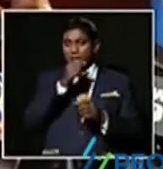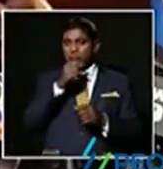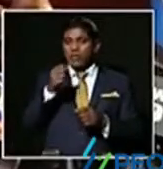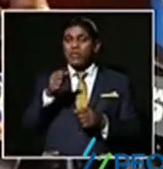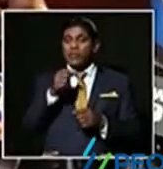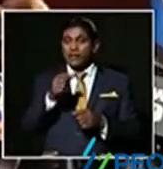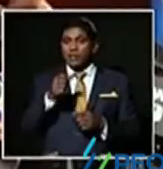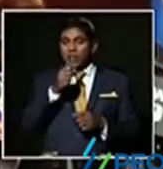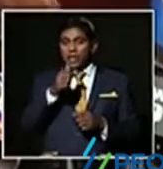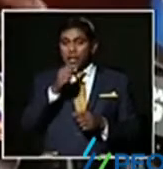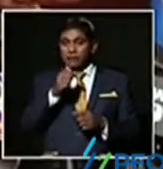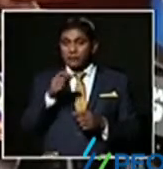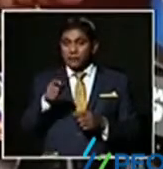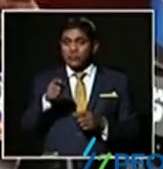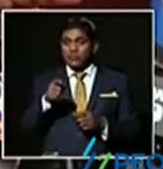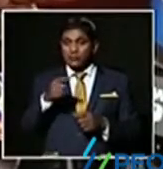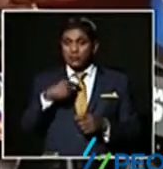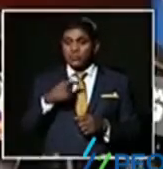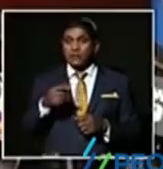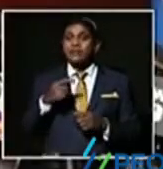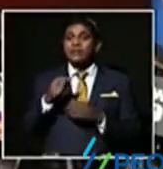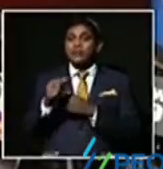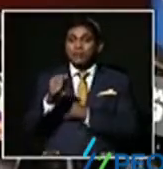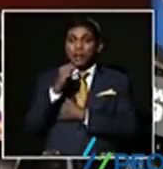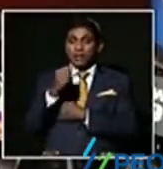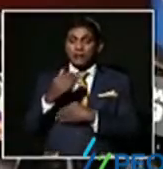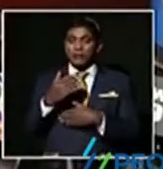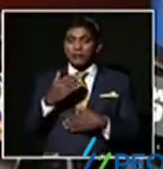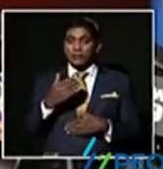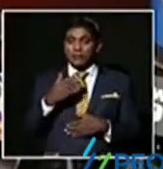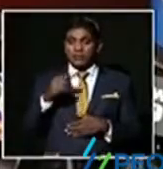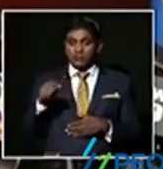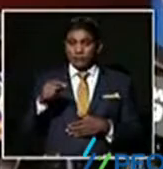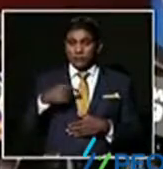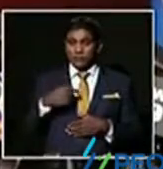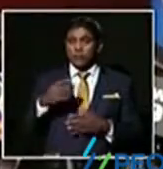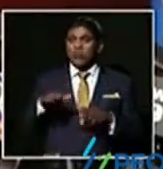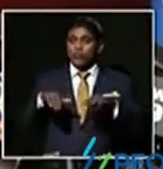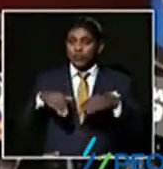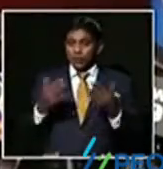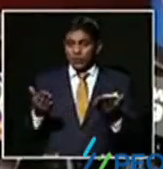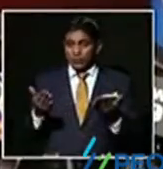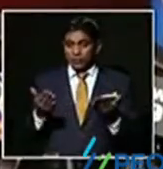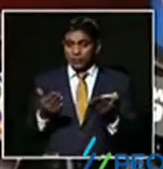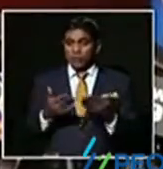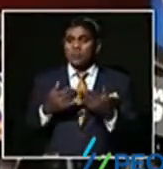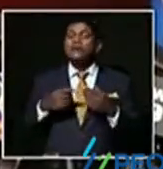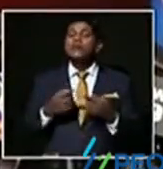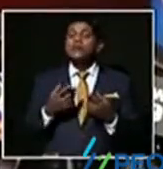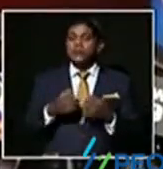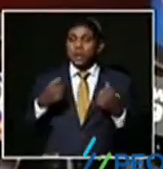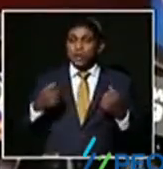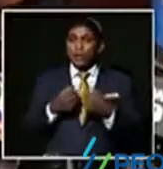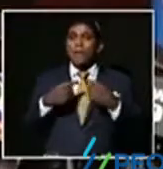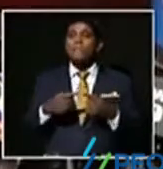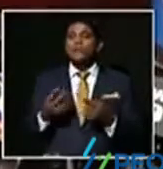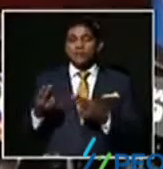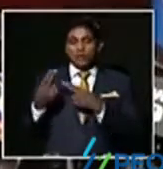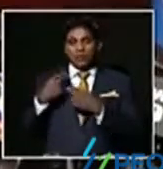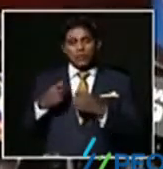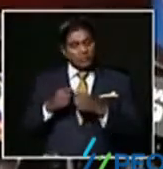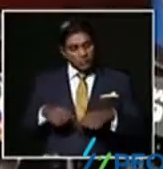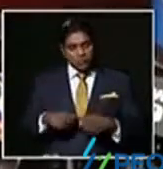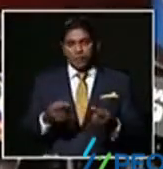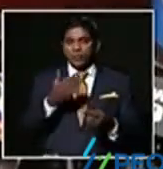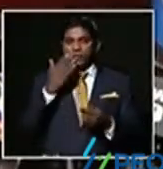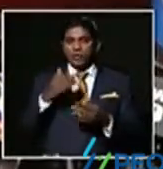නැහැ මයික් ටයිසන්ගේ තිබ්බ බලය ඇමරිකාවේ. මම කිසියම්ම ඌ චැලෙන්ජ් එකක් බාරගත්තොත් ඒ චැලෙන්ජ් එක අනිවාර්යයෙන්ම කරනවා. දැන් මට